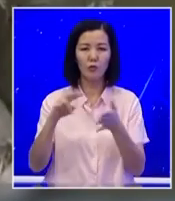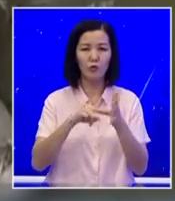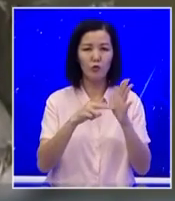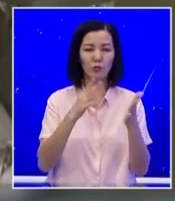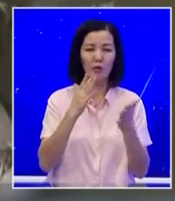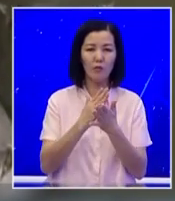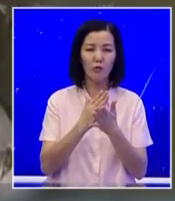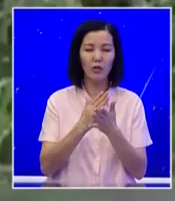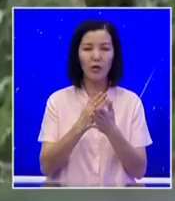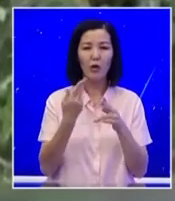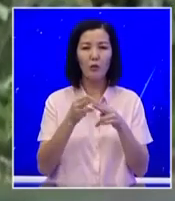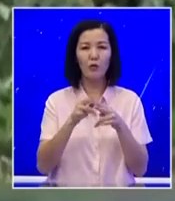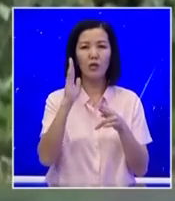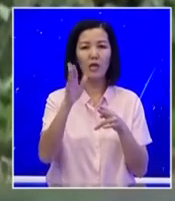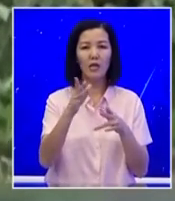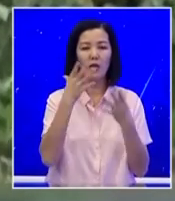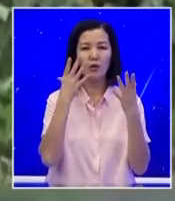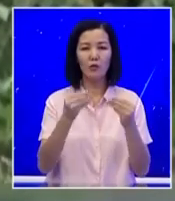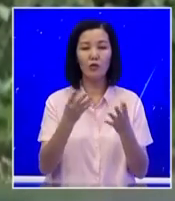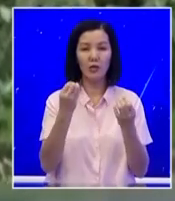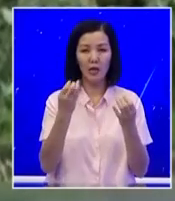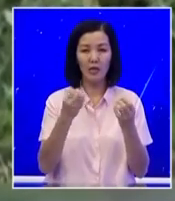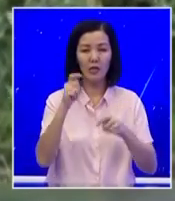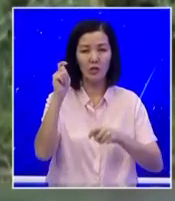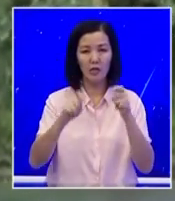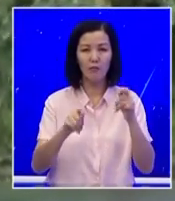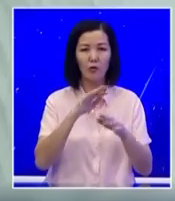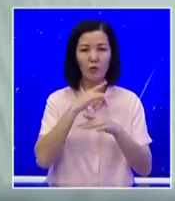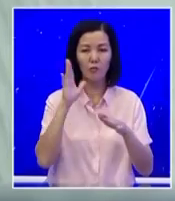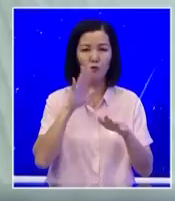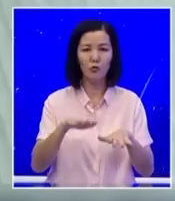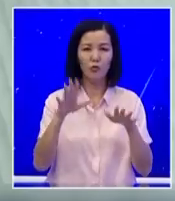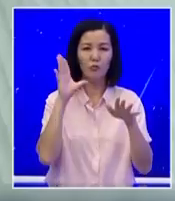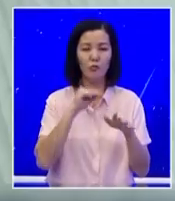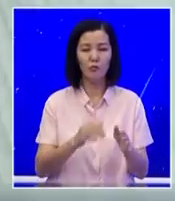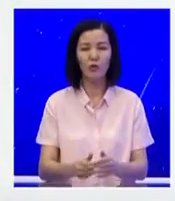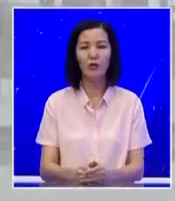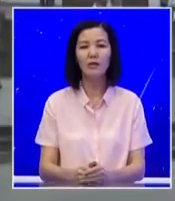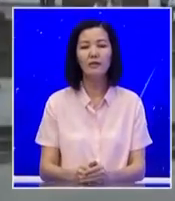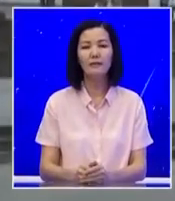жоспарлап отыр. Өйткені алдағы күндері өңірде қайта жаңбыр жауып, тағы да су тасуы мүмкін.